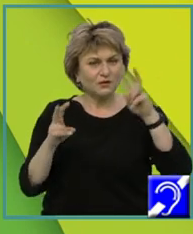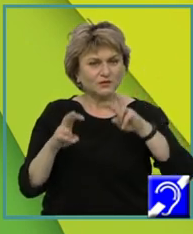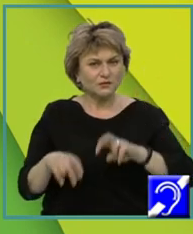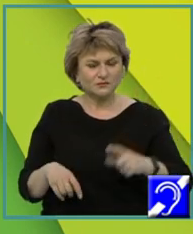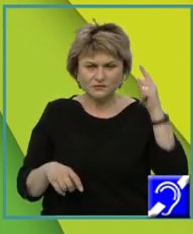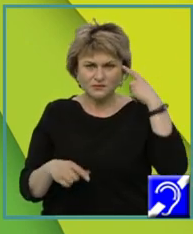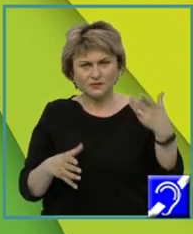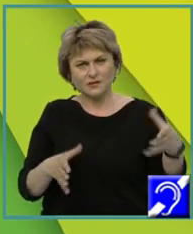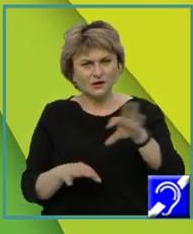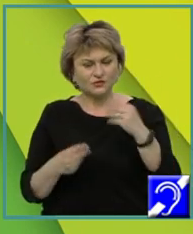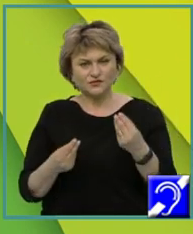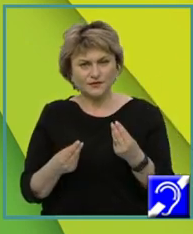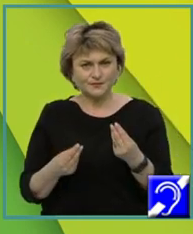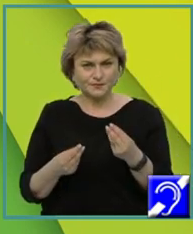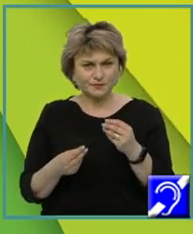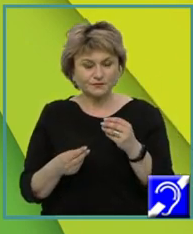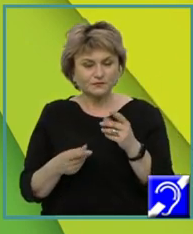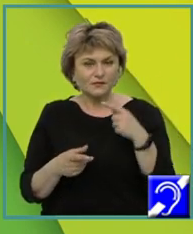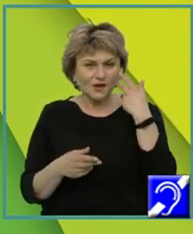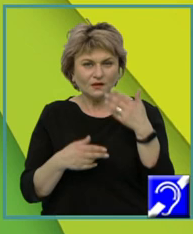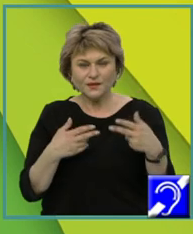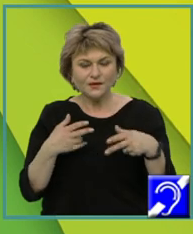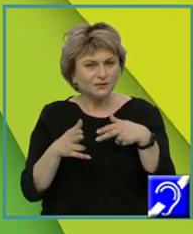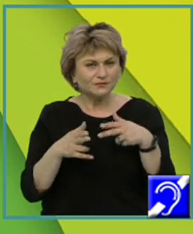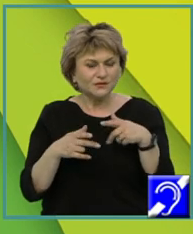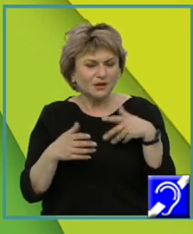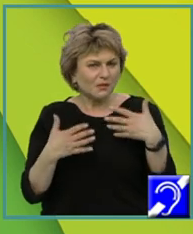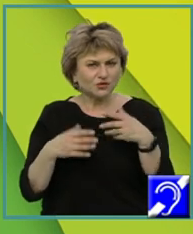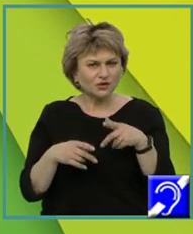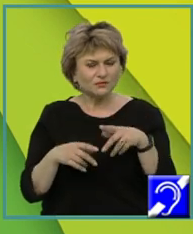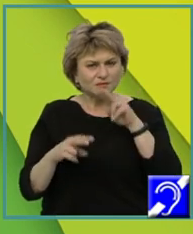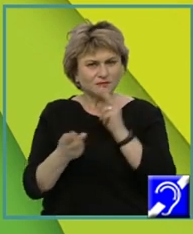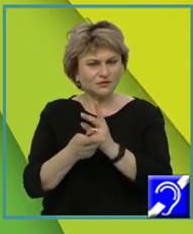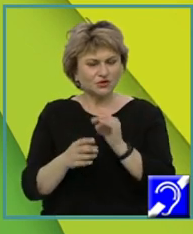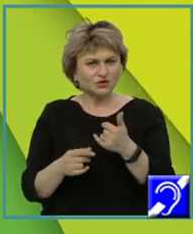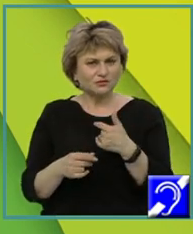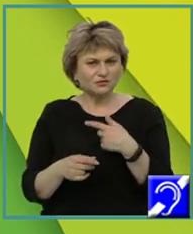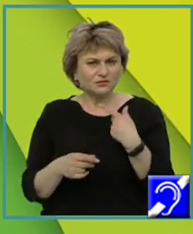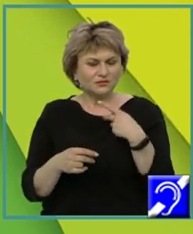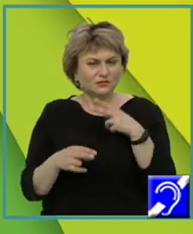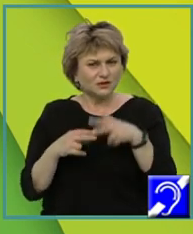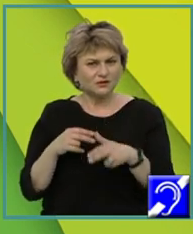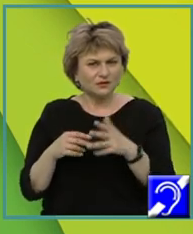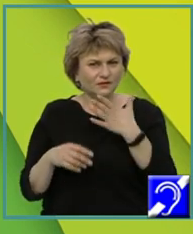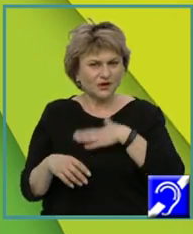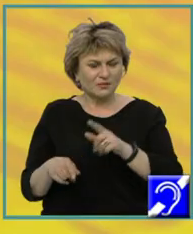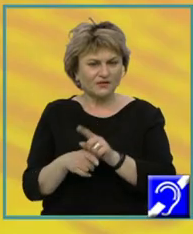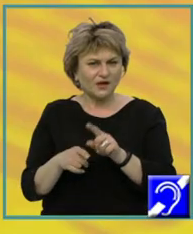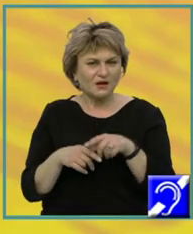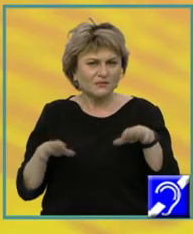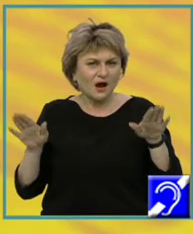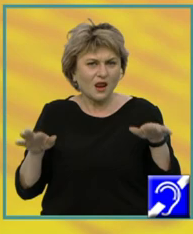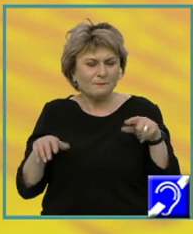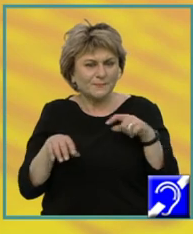mă gândesc la altceva iar când imaginea i se asociază și încerca să se înțelege restului o gandeam ca pe o albină